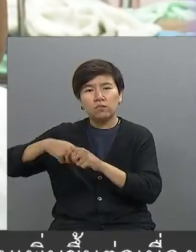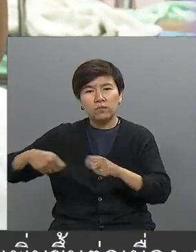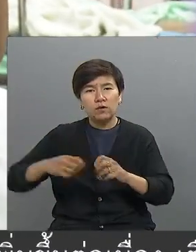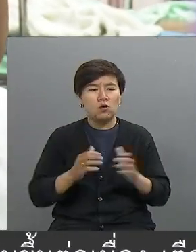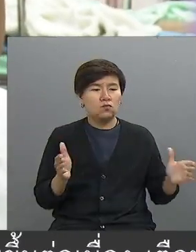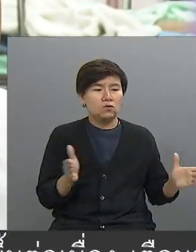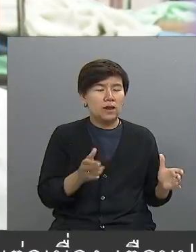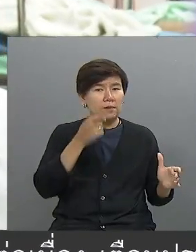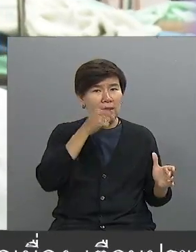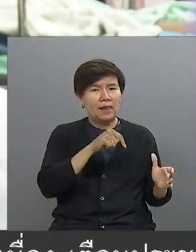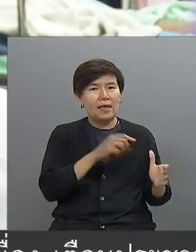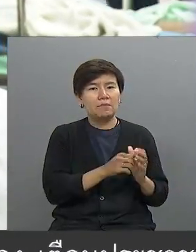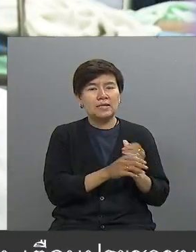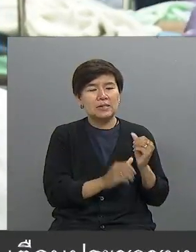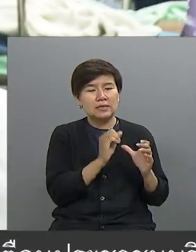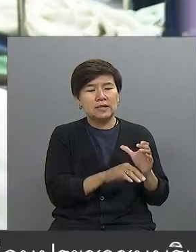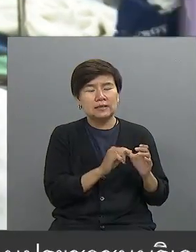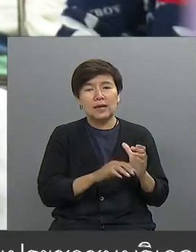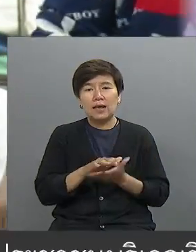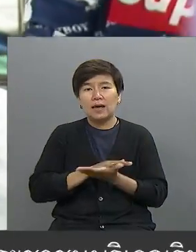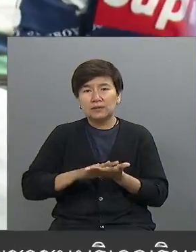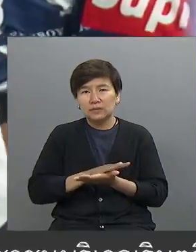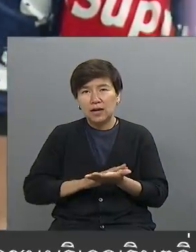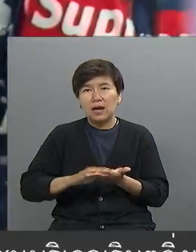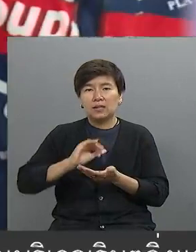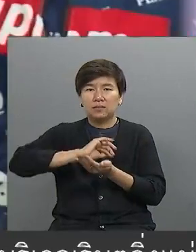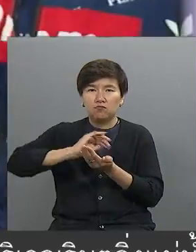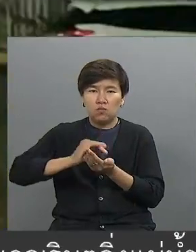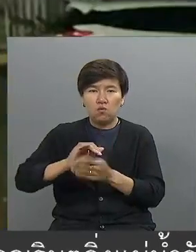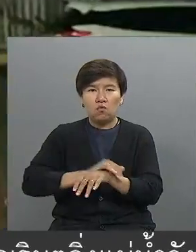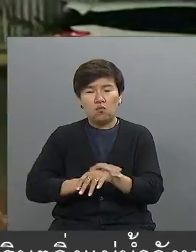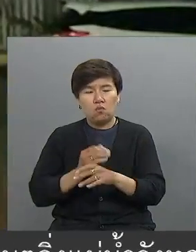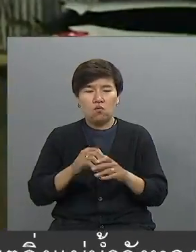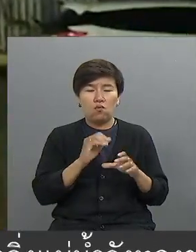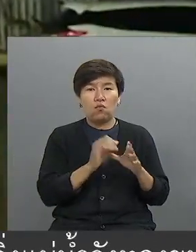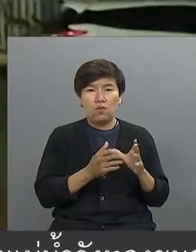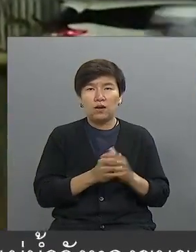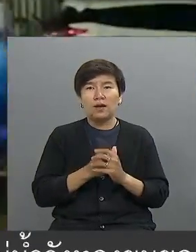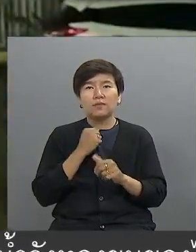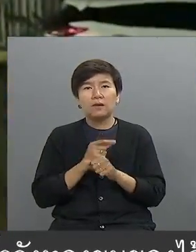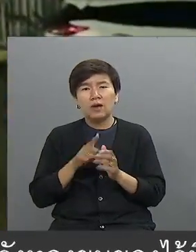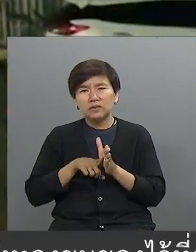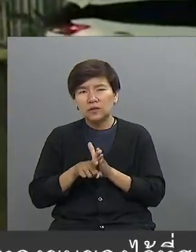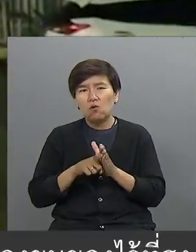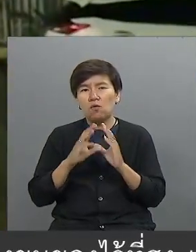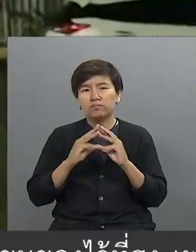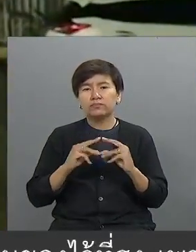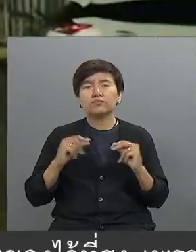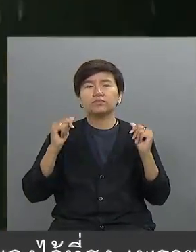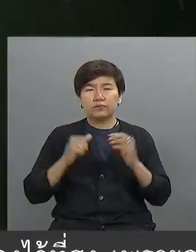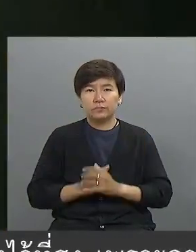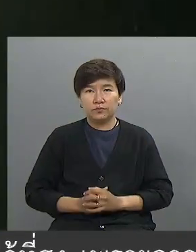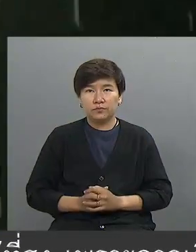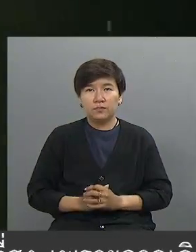จาระน้ำยาล้างจานสบู่หยดทิพย์หรือว่าคลอรีนน้ำใช้สำหรับฆ่าเชื้อโรคในน้ำทั้งนี้ประชาชน